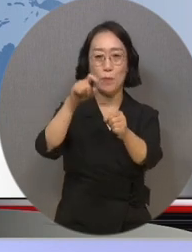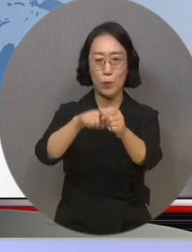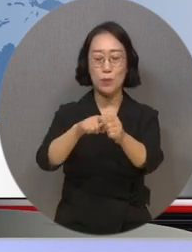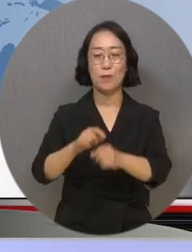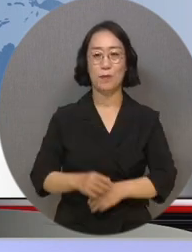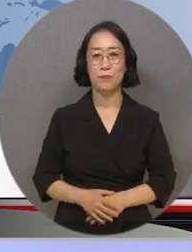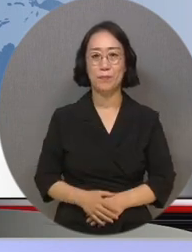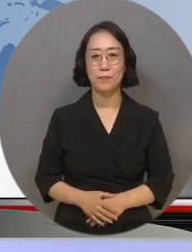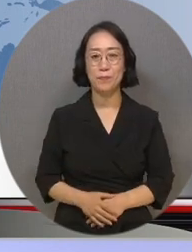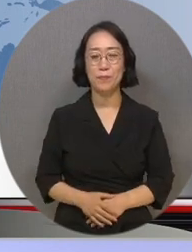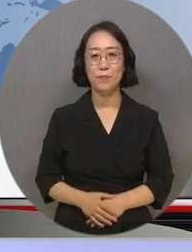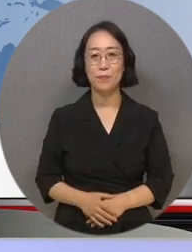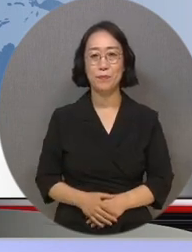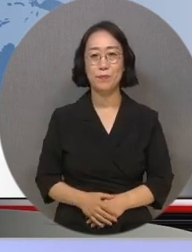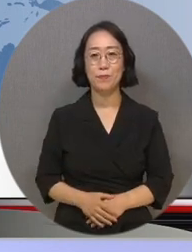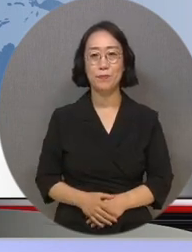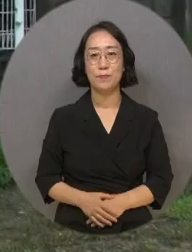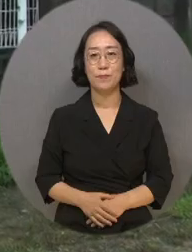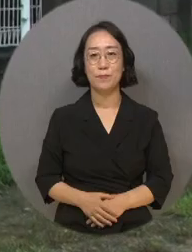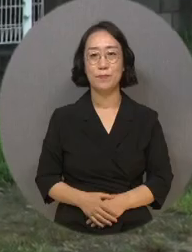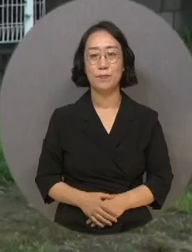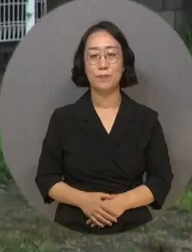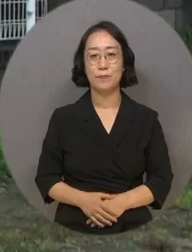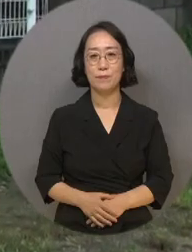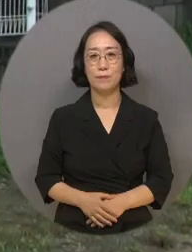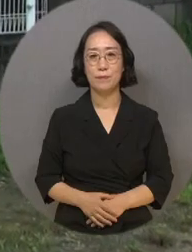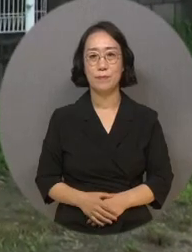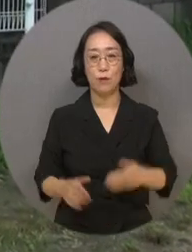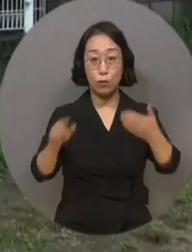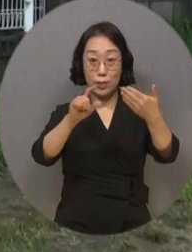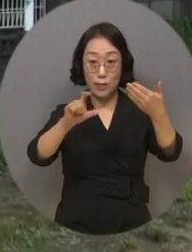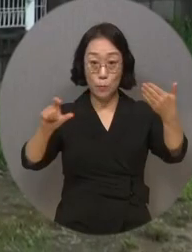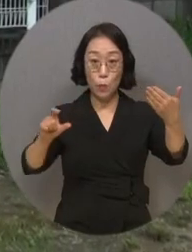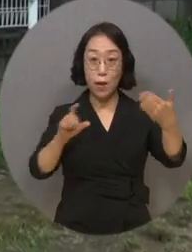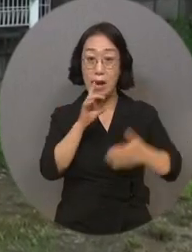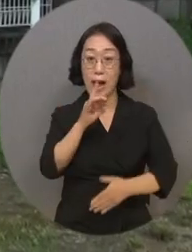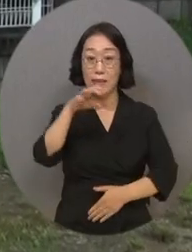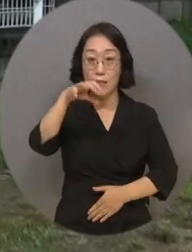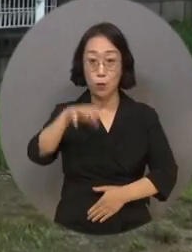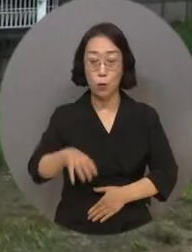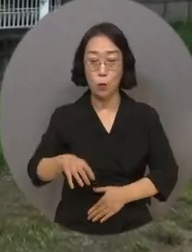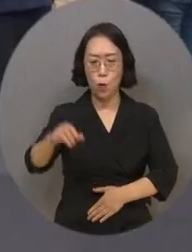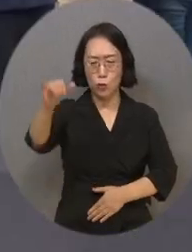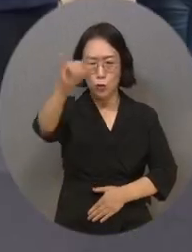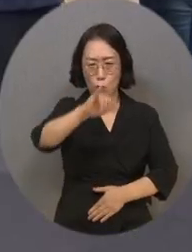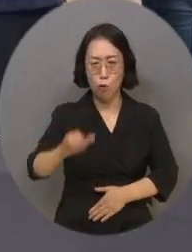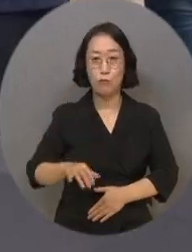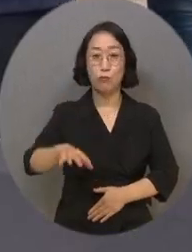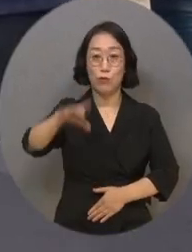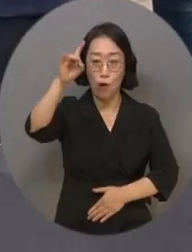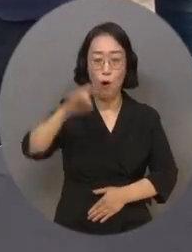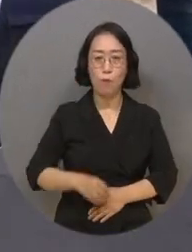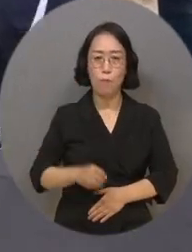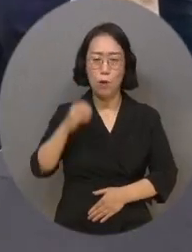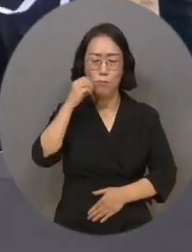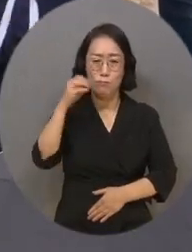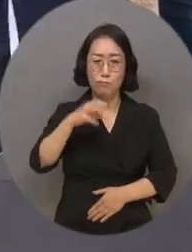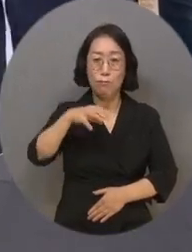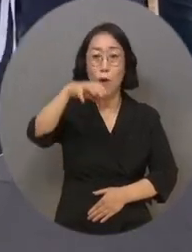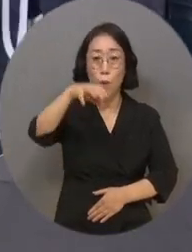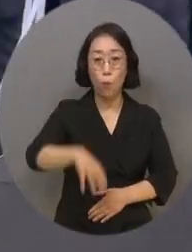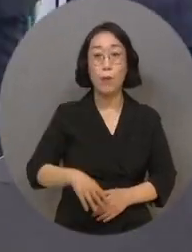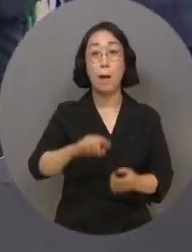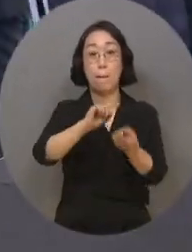정은선 기자가 전합니다. 지난 15일 강릉시에서는 전국 최초 국유재산을 활용한 치유의